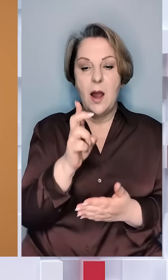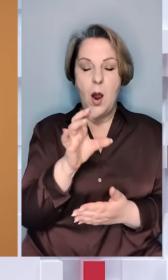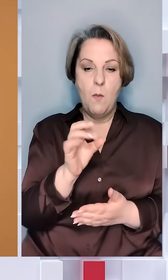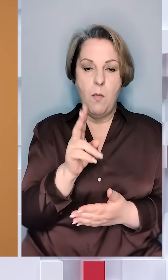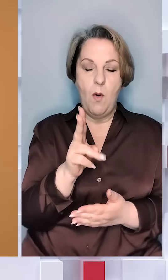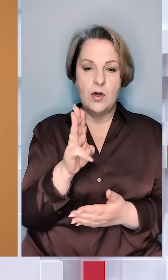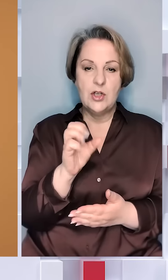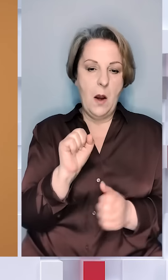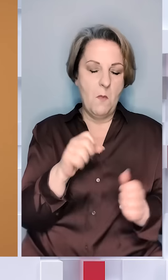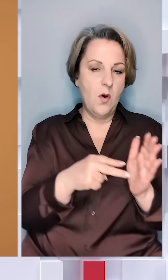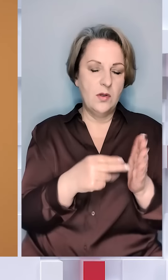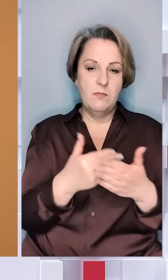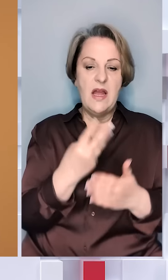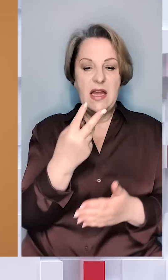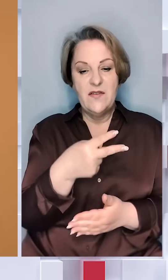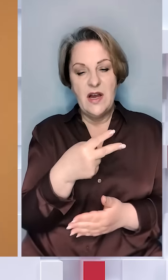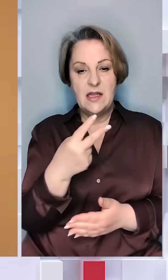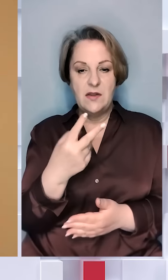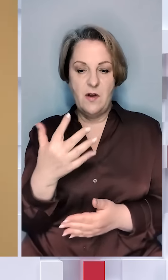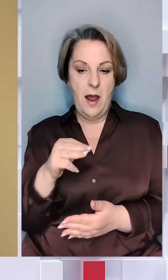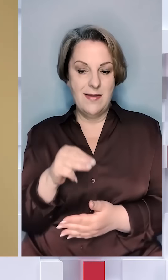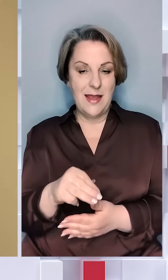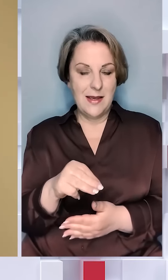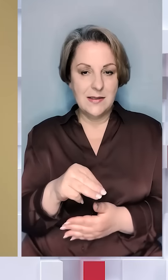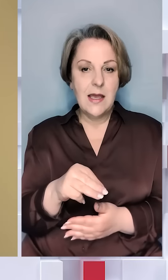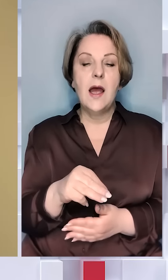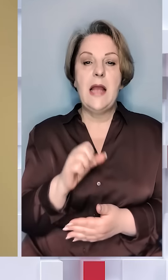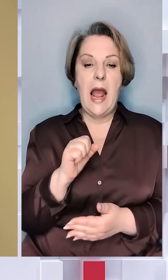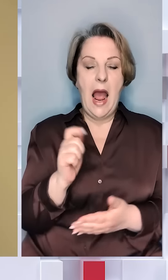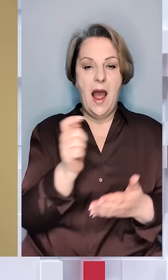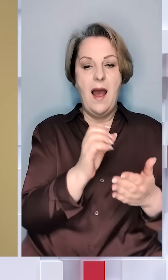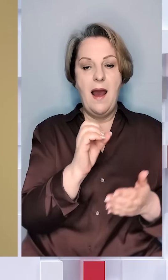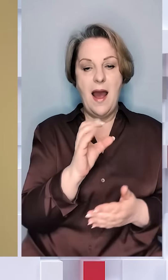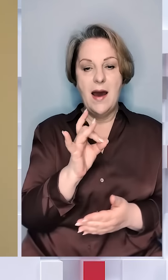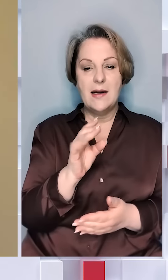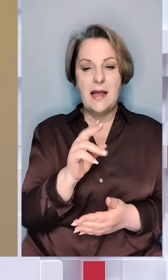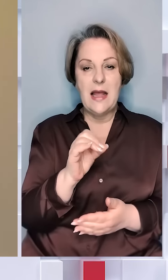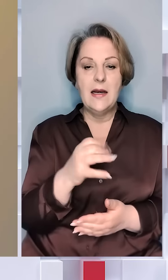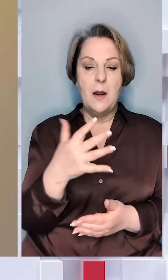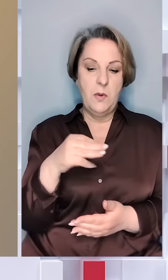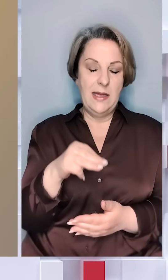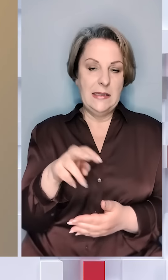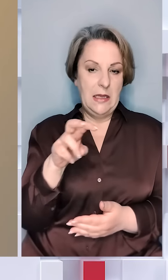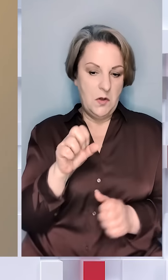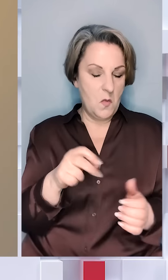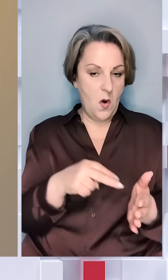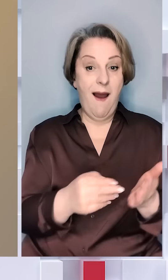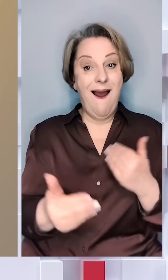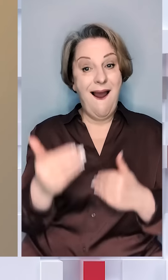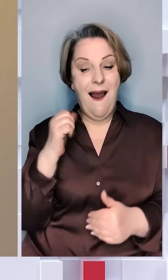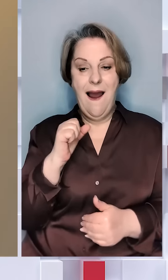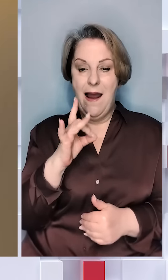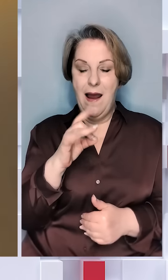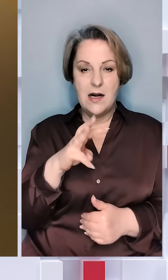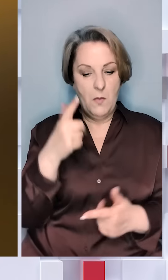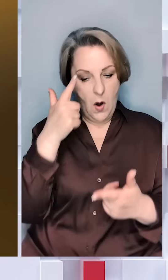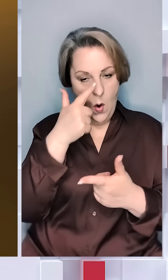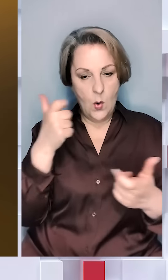Бокшая можуть коштувати близько 20-25 тисяч, а роботи від Ерделі – 50 тисяч доларів. Раніше АРМА